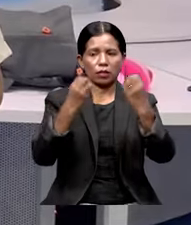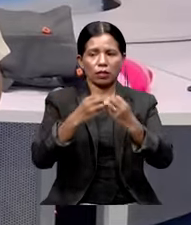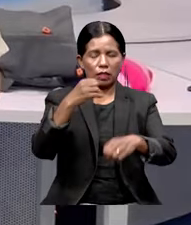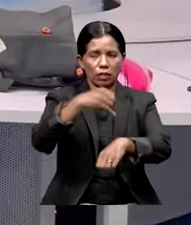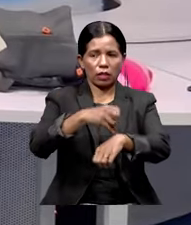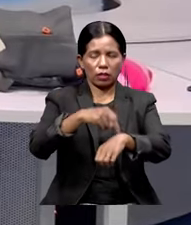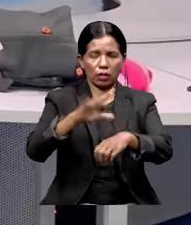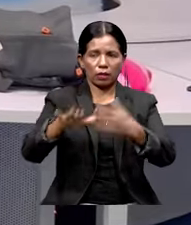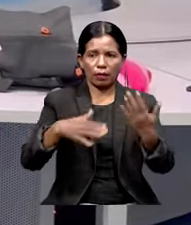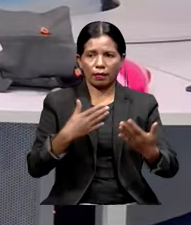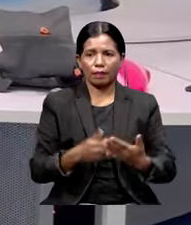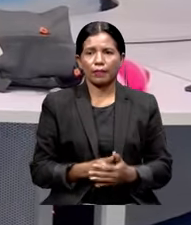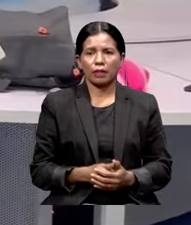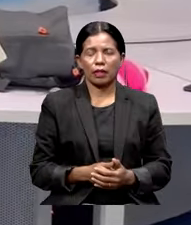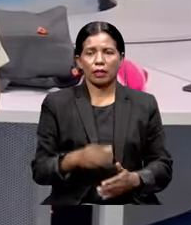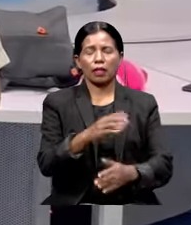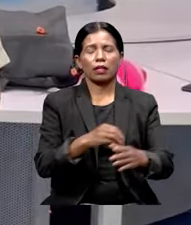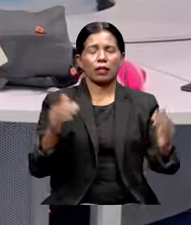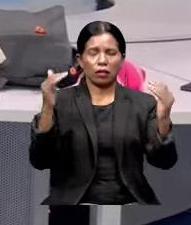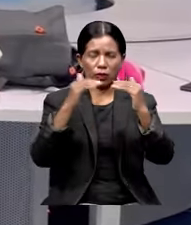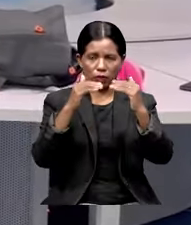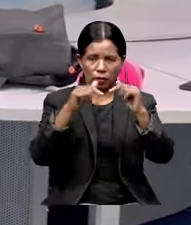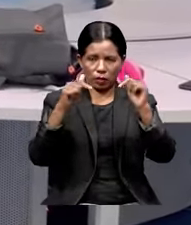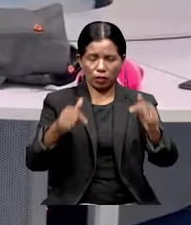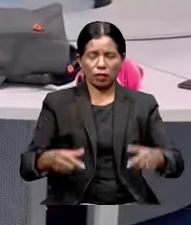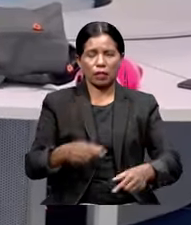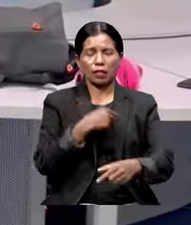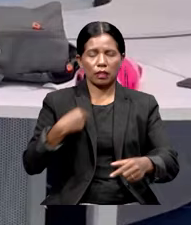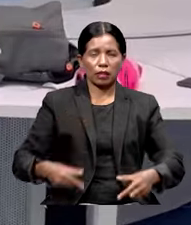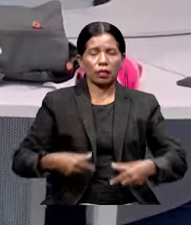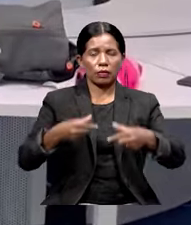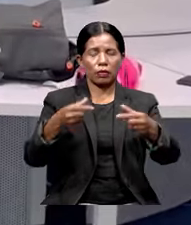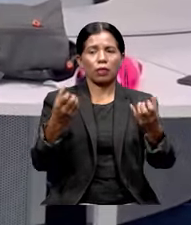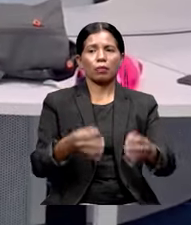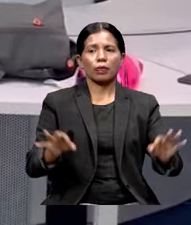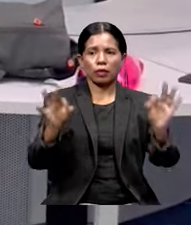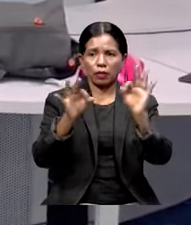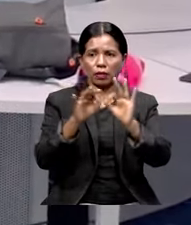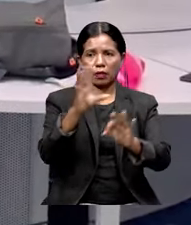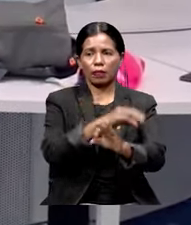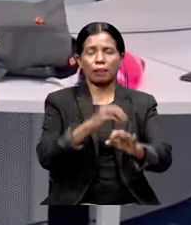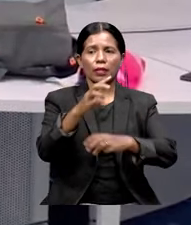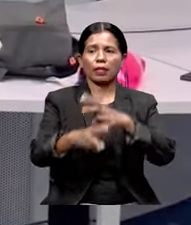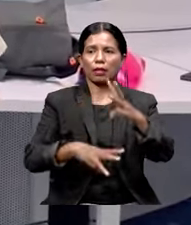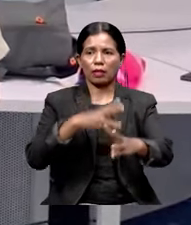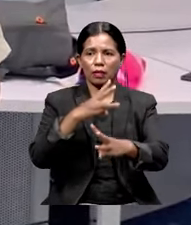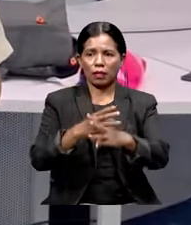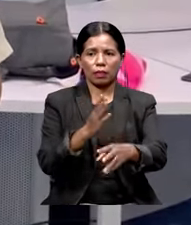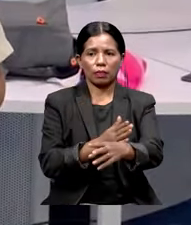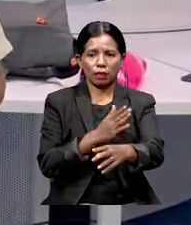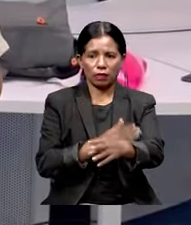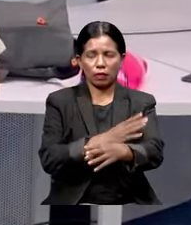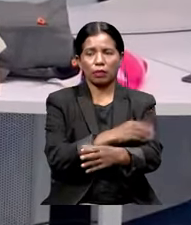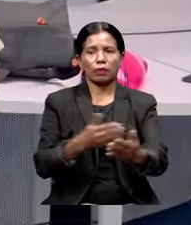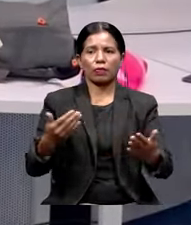Sira. Ya konferensi ini ne China presenta oportunidade importante ba komersi iha mundu no promove